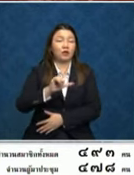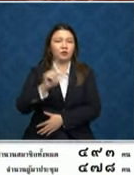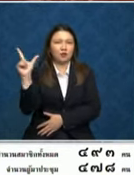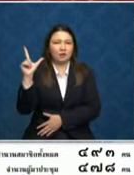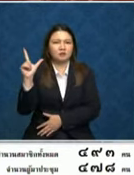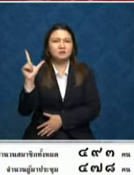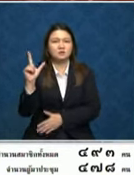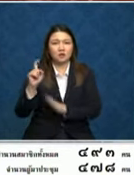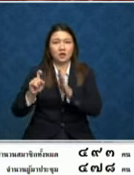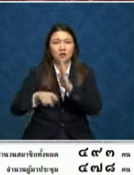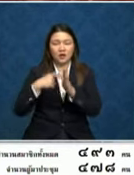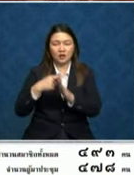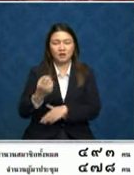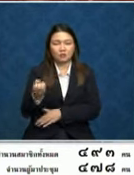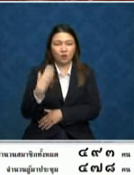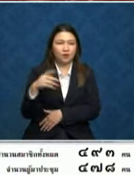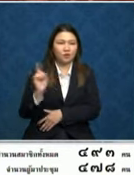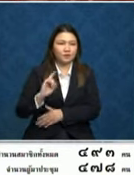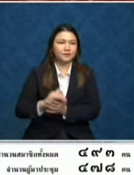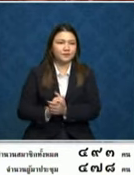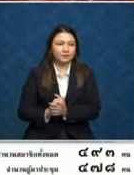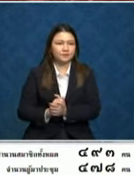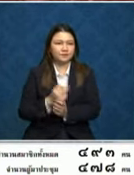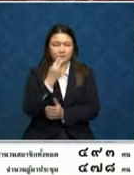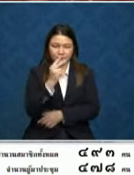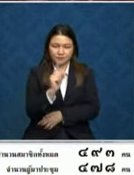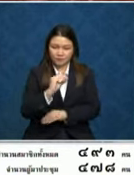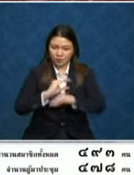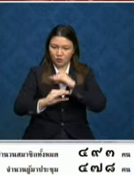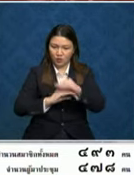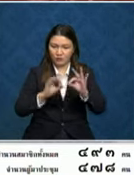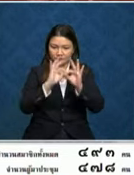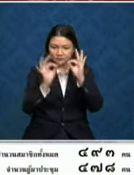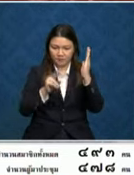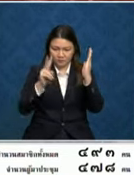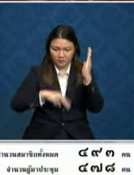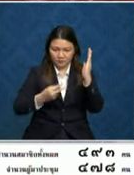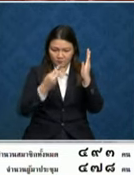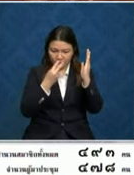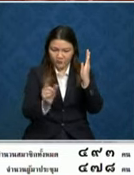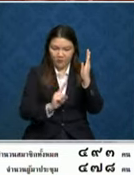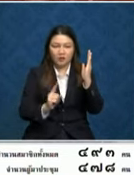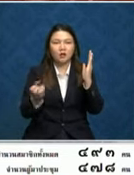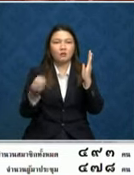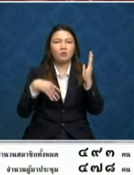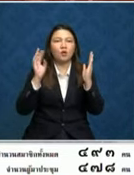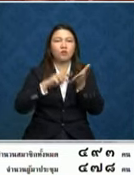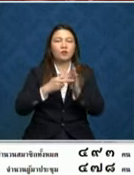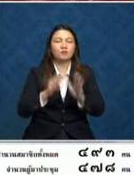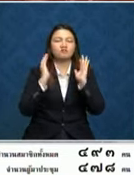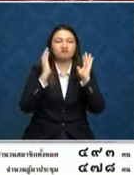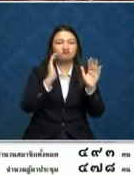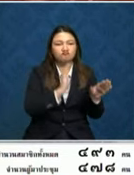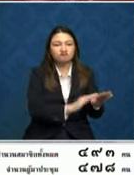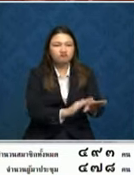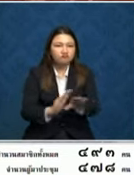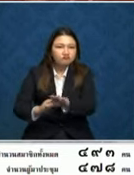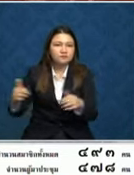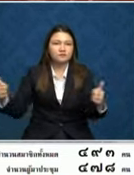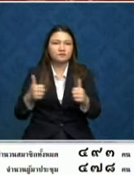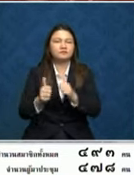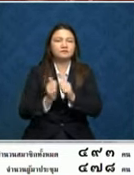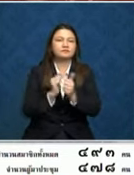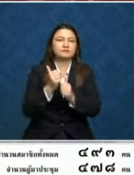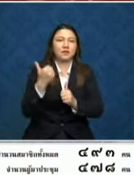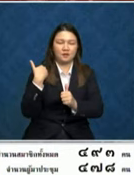หตุผลค่ะที่ท่านได้แจ้งไว้นะคะในเอกสารชี้แจงงบประมาณเพิ่มเติมเนี่ยท่านก็บอกว่าเพื่อใช้ในการรณรงค์หาเสียงชิงตำแหน่งเก้าอี้ดังกล่